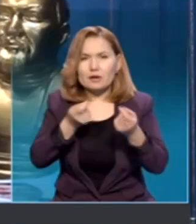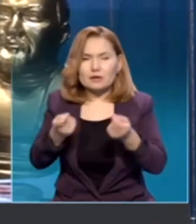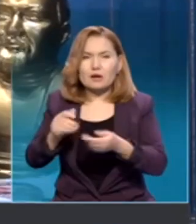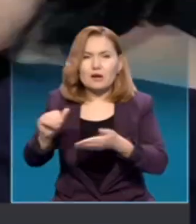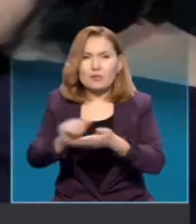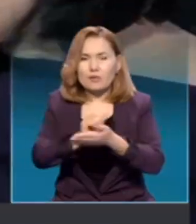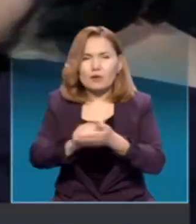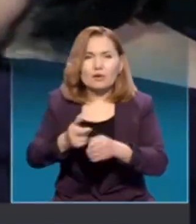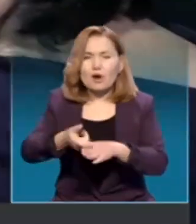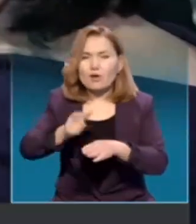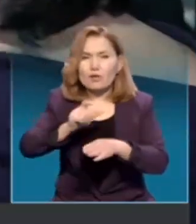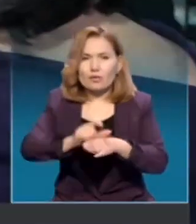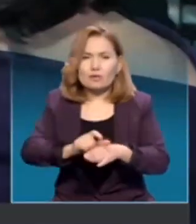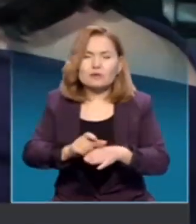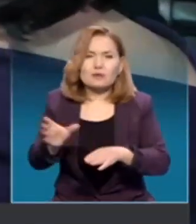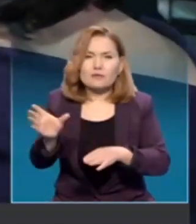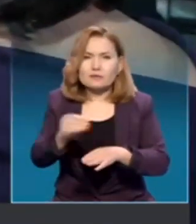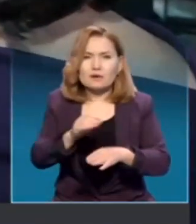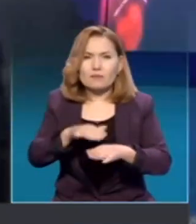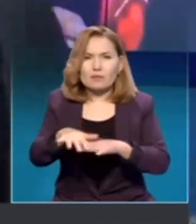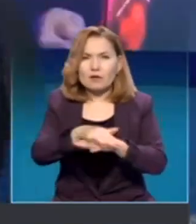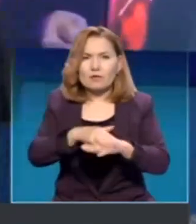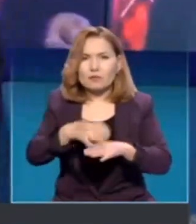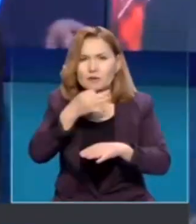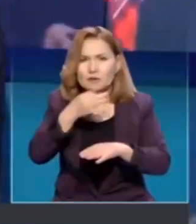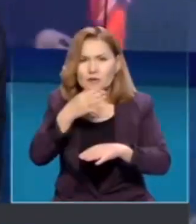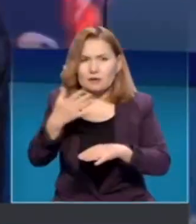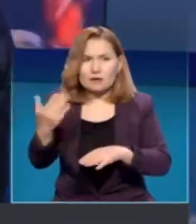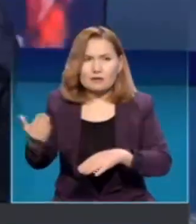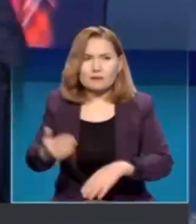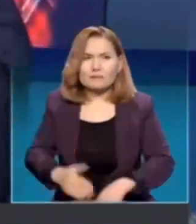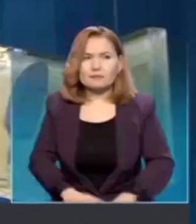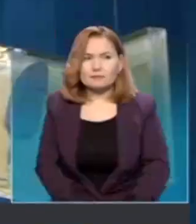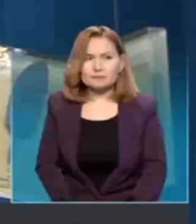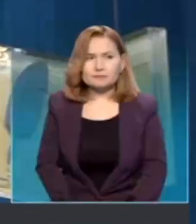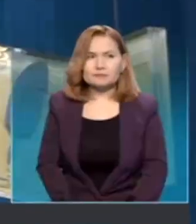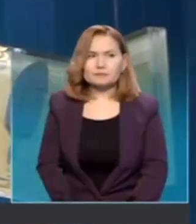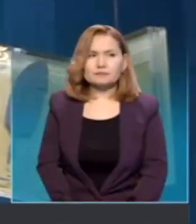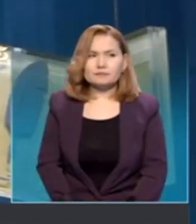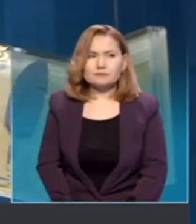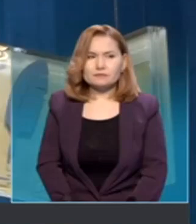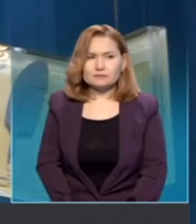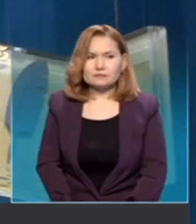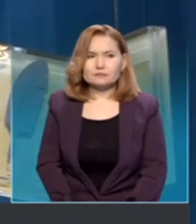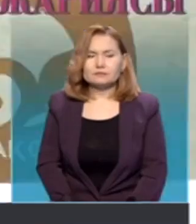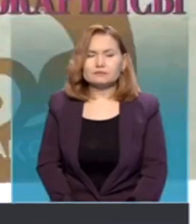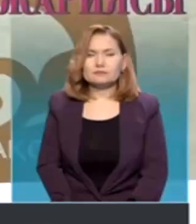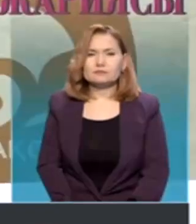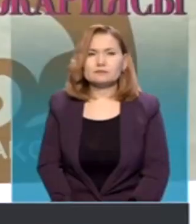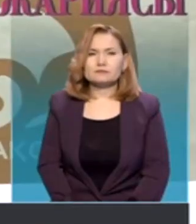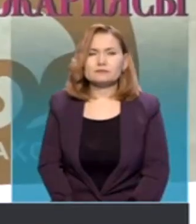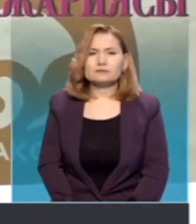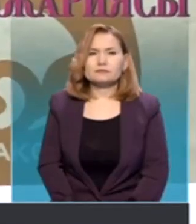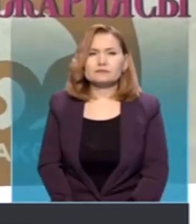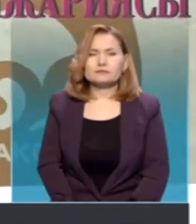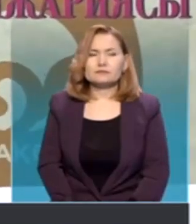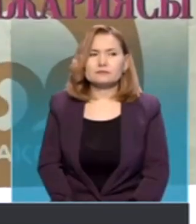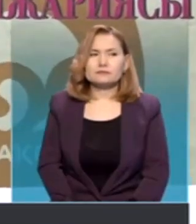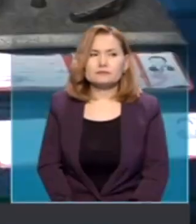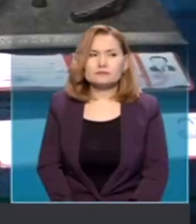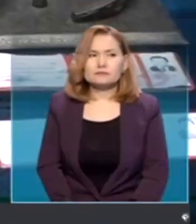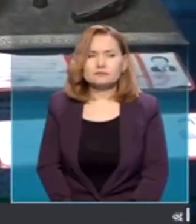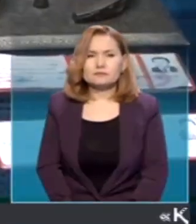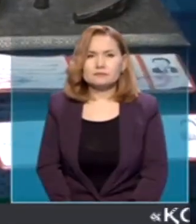келушілер үшін сүйікті жәдігерге айналарына сенім білдірді. Алматыдан Нұрсұлтан Тілектес, Қуан Нұрақын, Ержан Жаңбырбай,